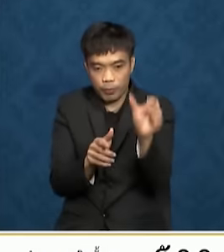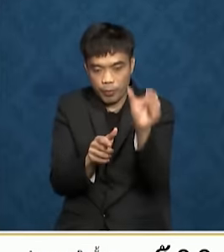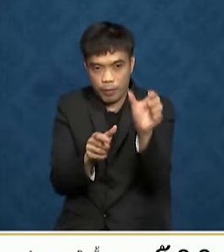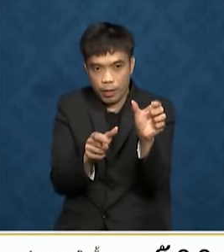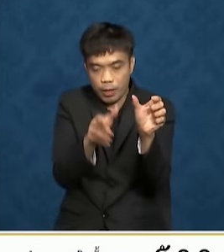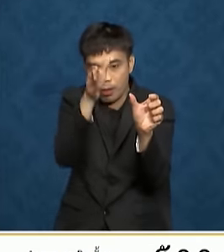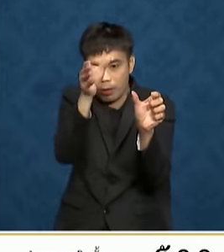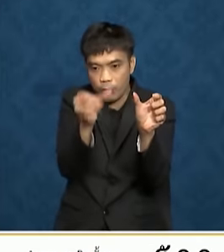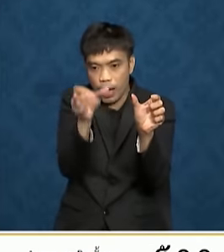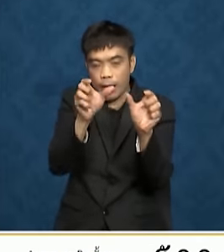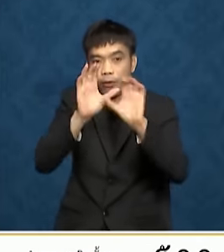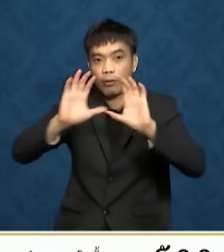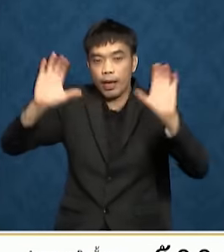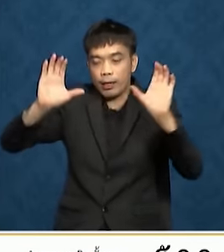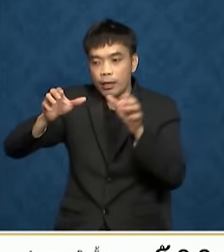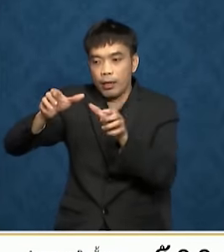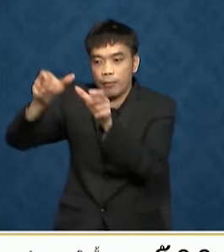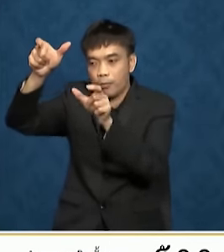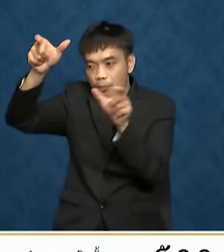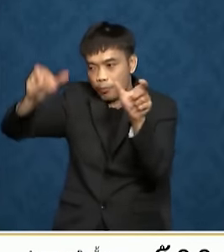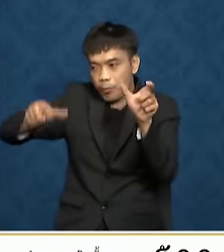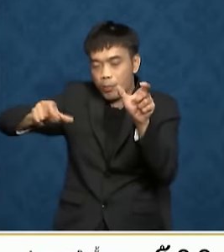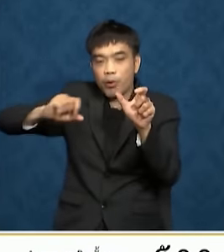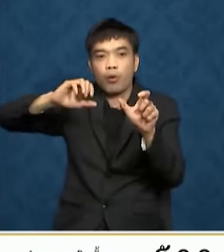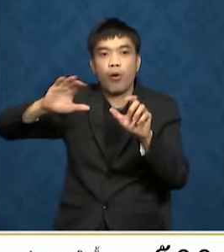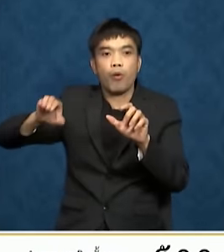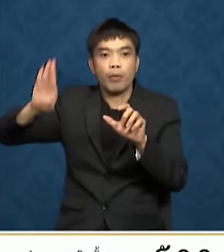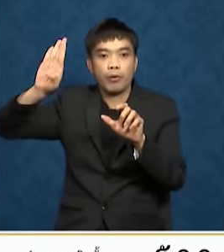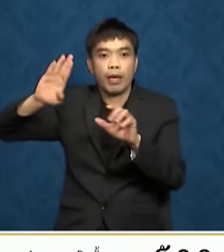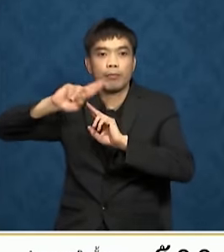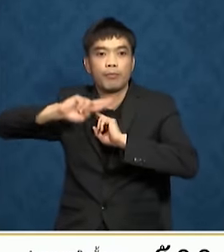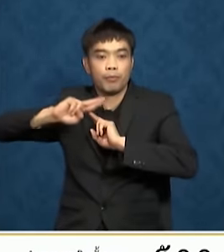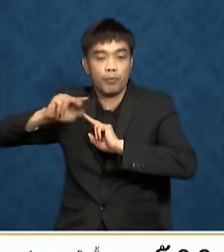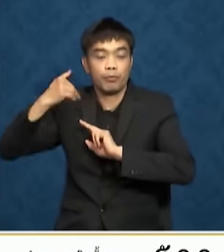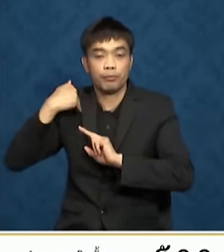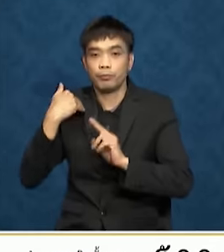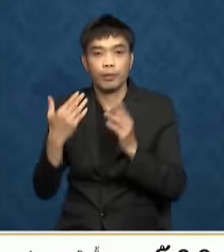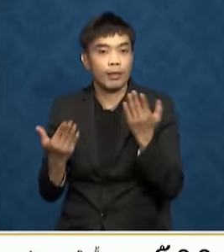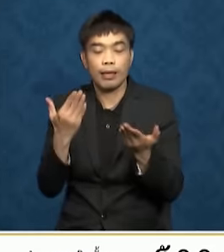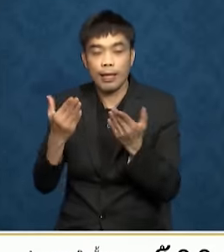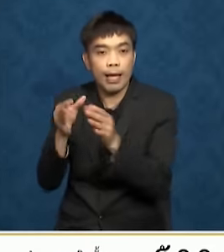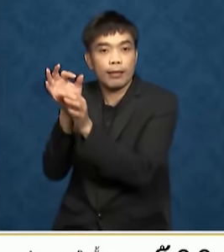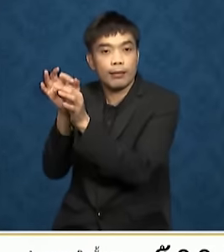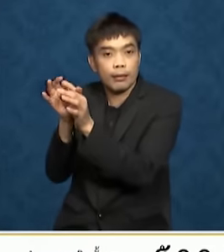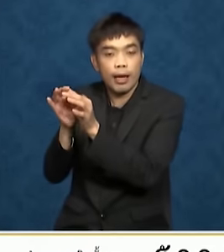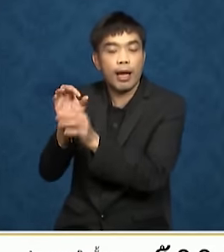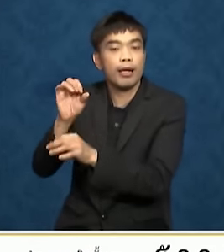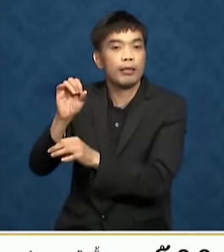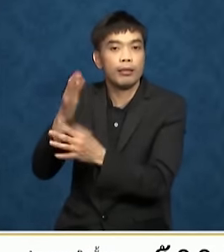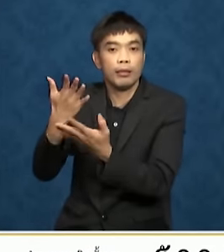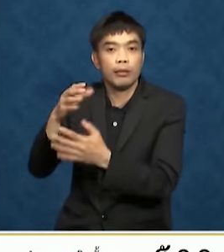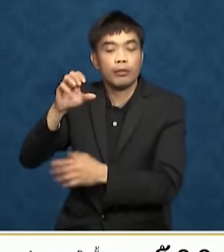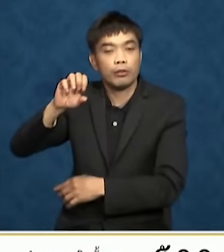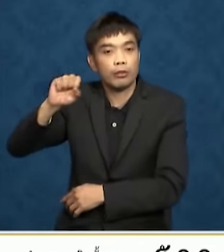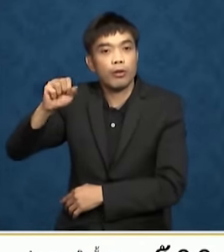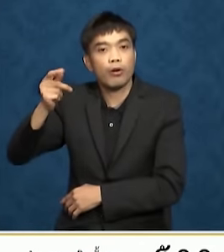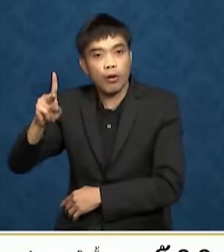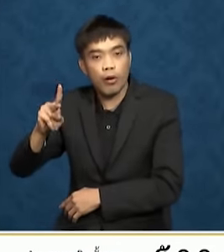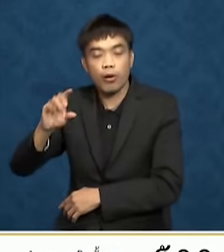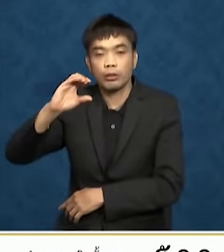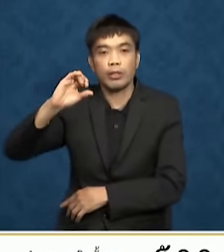ตรงนี้ก็เป็นภาคเอกชนครับไม่ว่าจะเป็น IMFไม่ว่าจะเป็น World Bankไม่ว่าไม่จะเป็นทปทไม่ว่าจะเป็นสสค